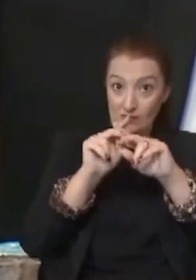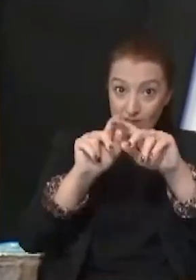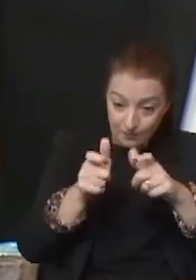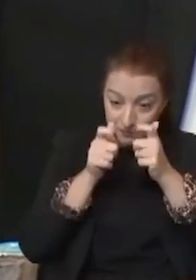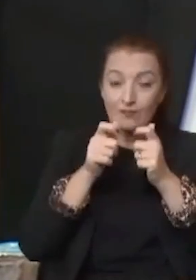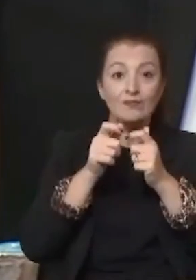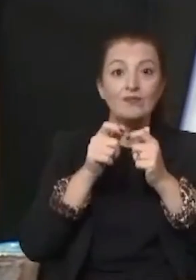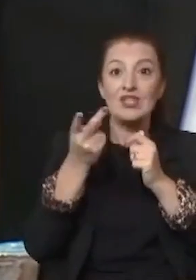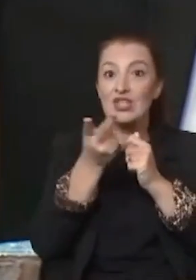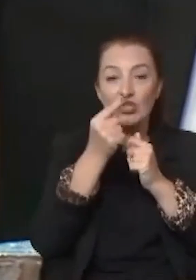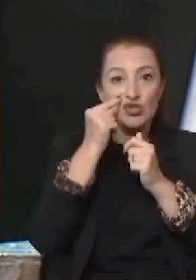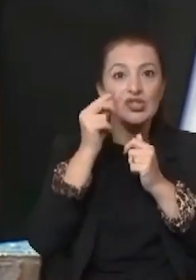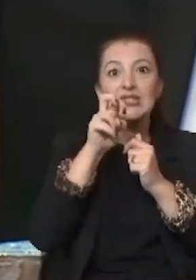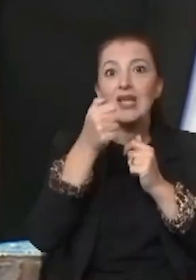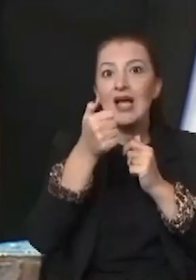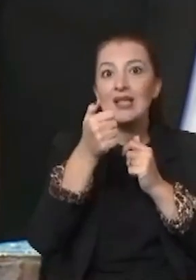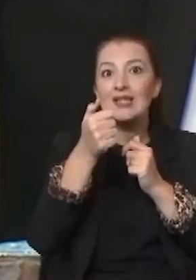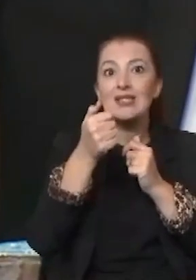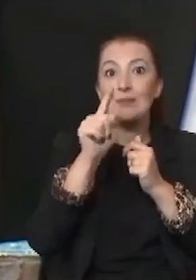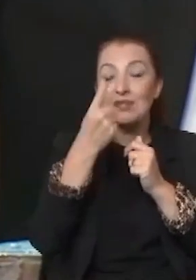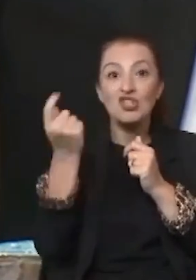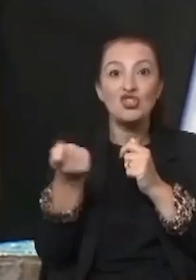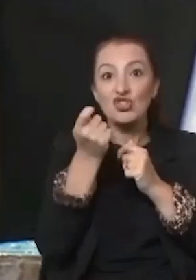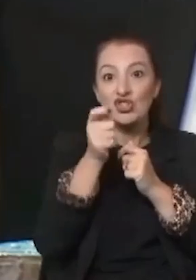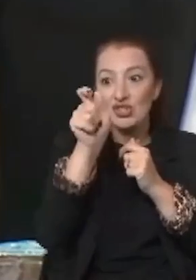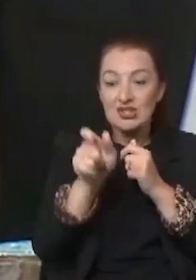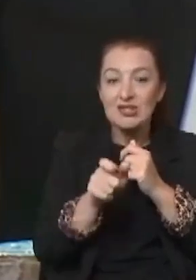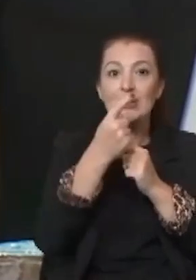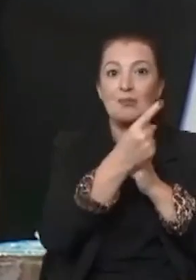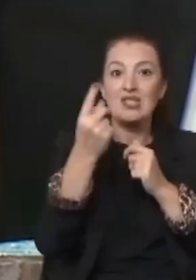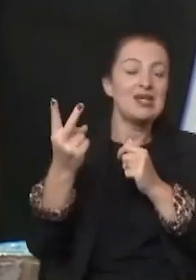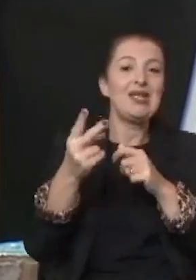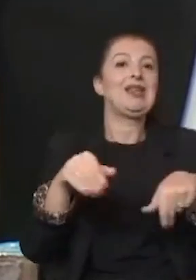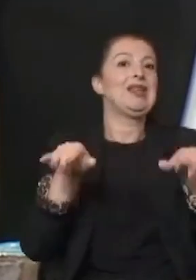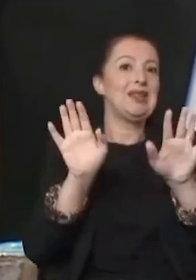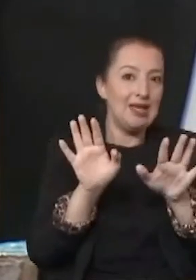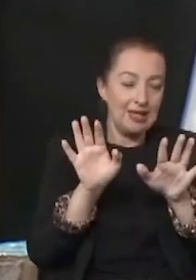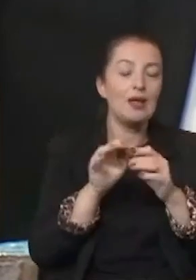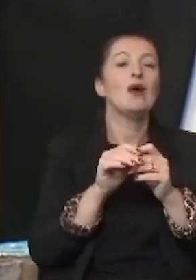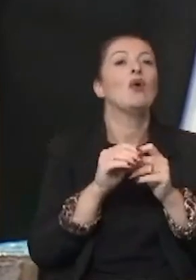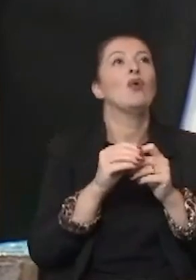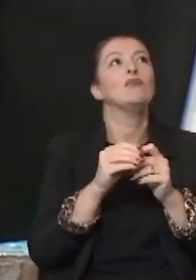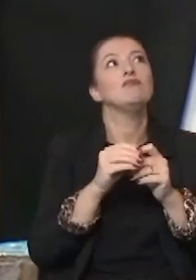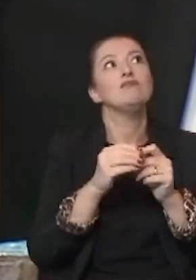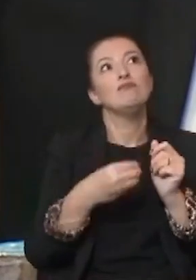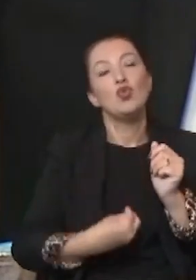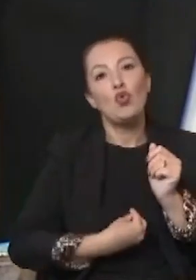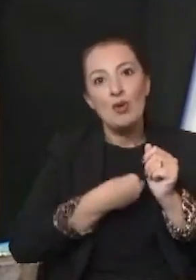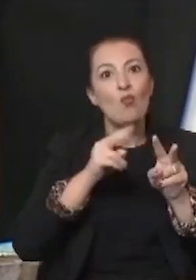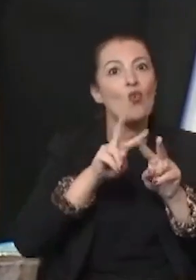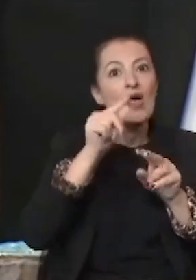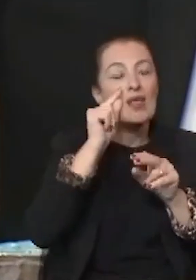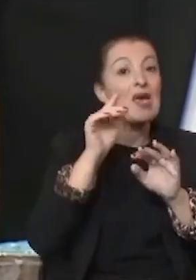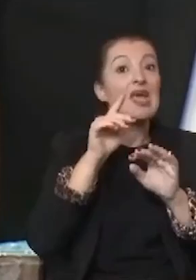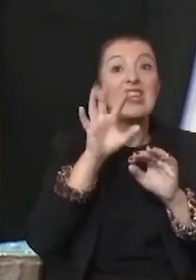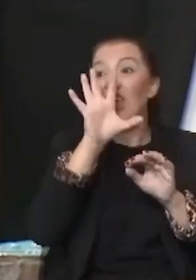iki kişi 86 bin çalışanımızdan bir tanesi değil. İki tanesi değil bir kere. Umarım Murat Bey hangi taşerona laf